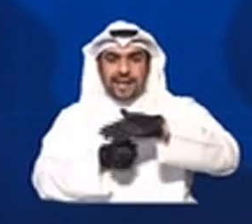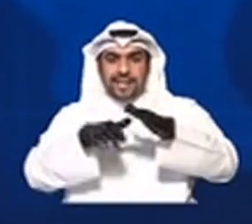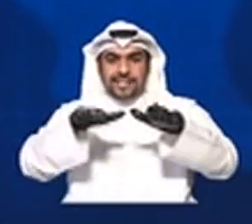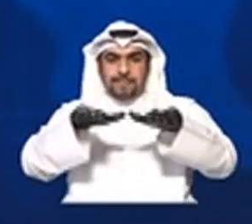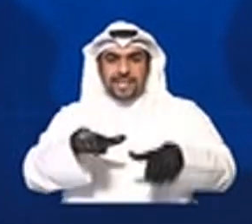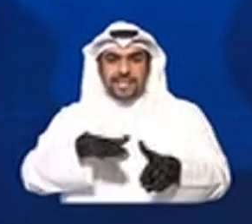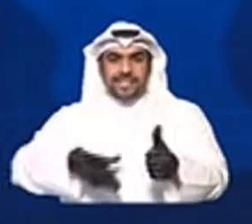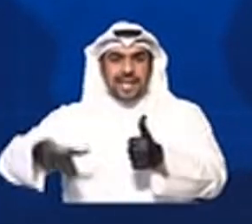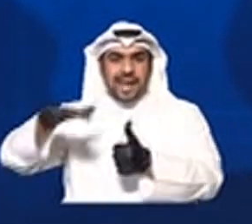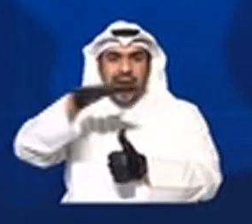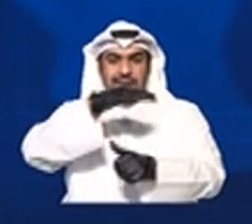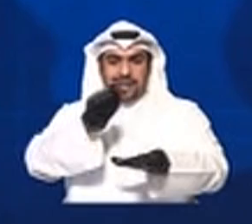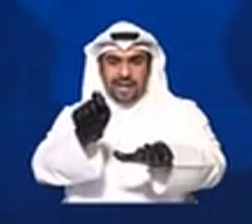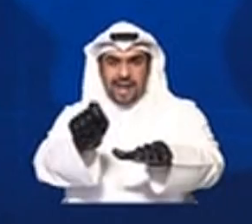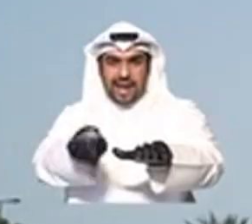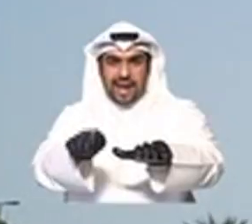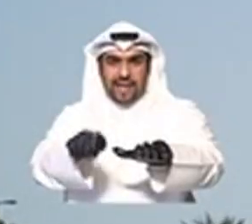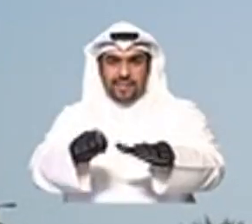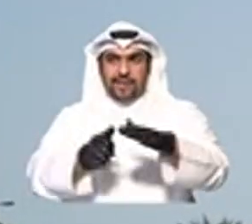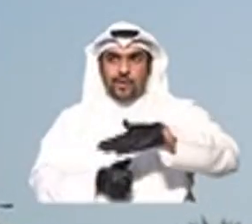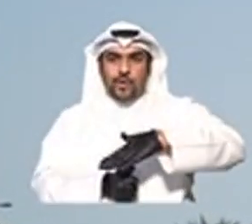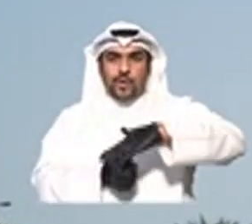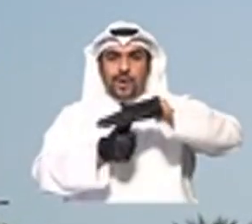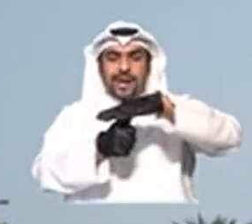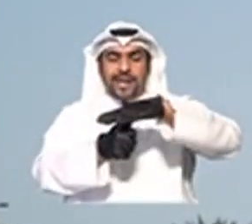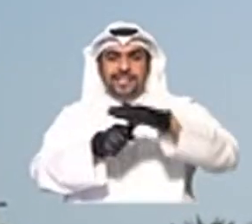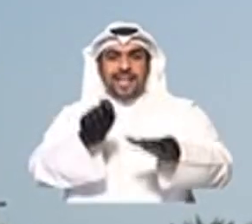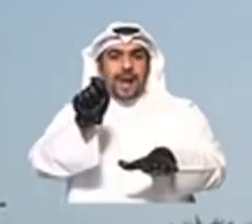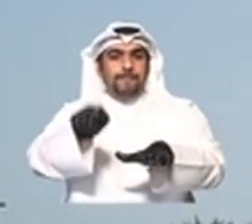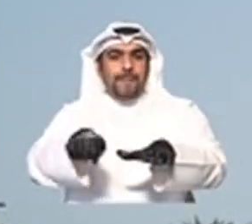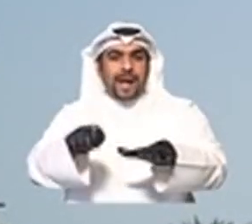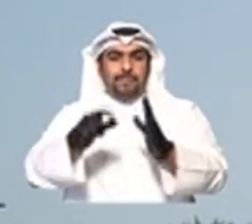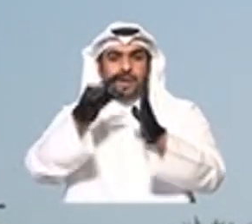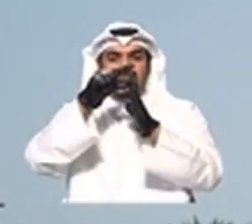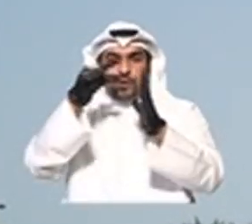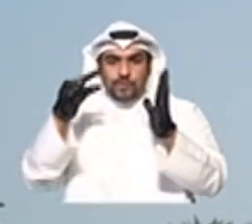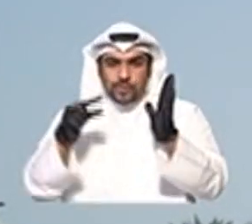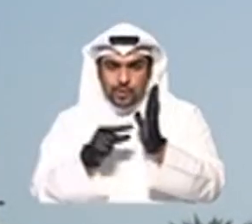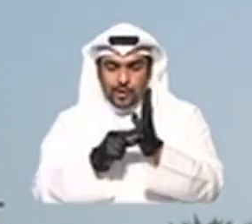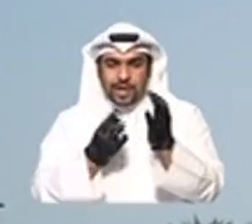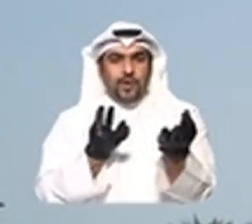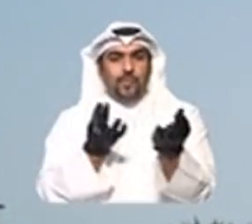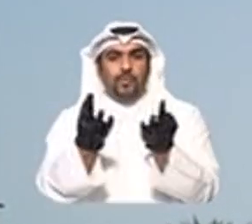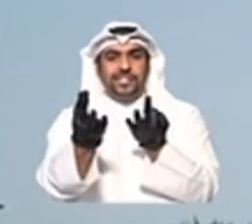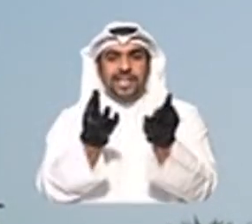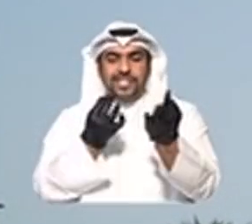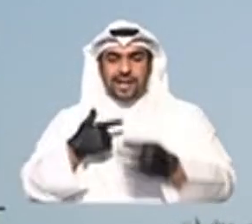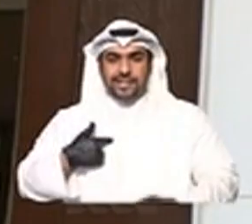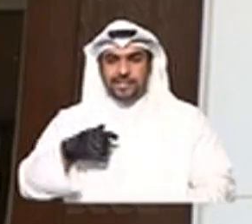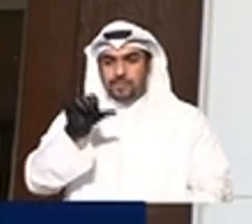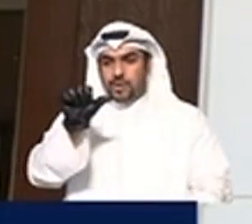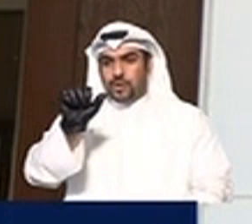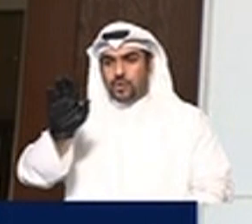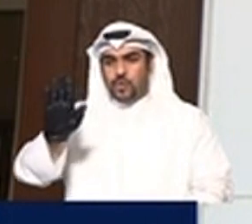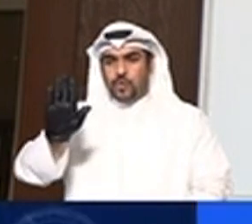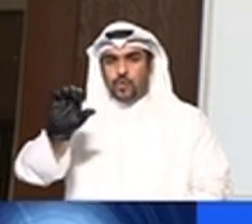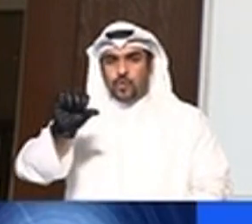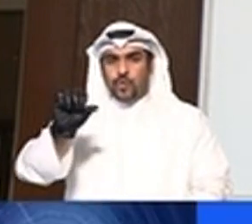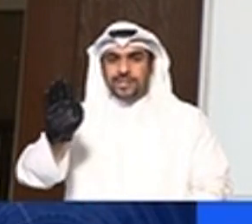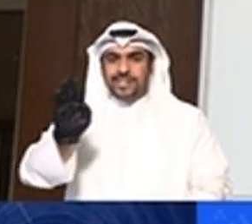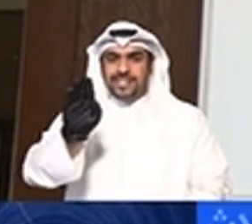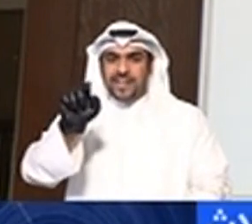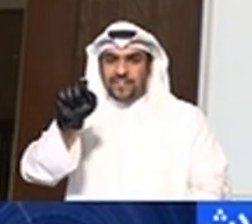محكمة التمييز ورئيس المحكمة الدستورية المستشار يوسف جاسم المطاوعة، وذلك في مبنى المجلس الأعلى